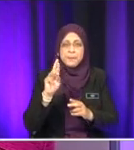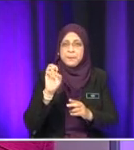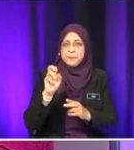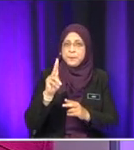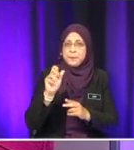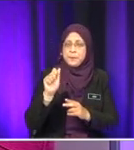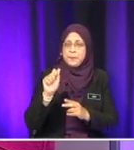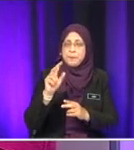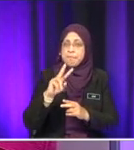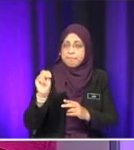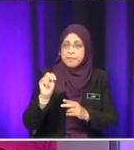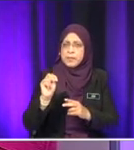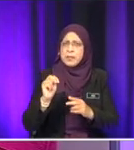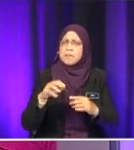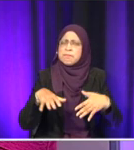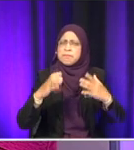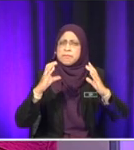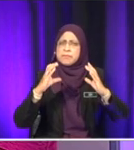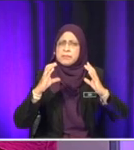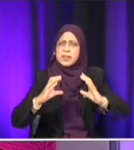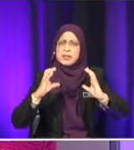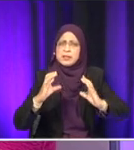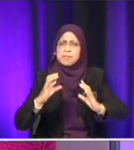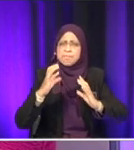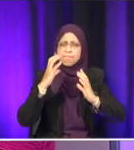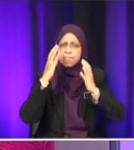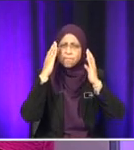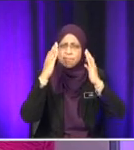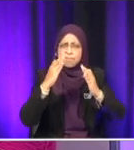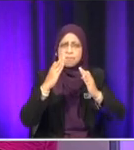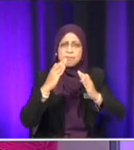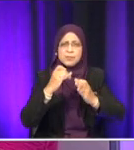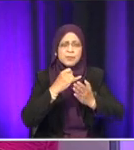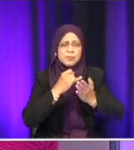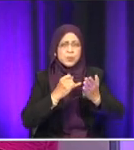mereka menghayati sesuatu hasil Pilkada itu adalah dengan cara